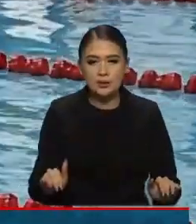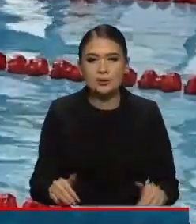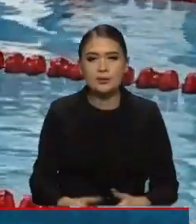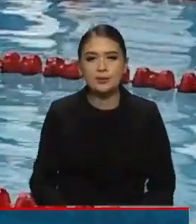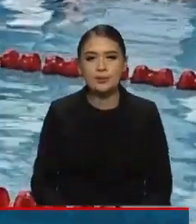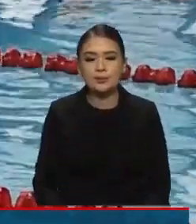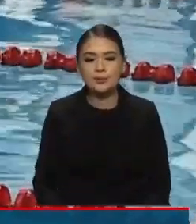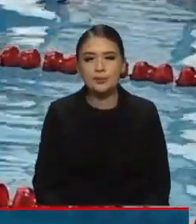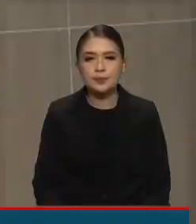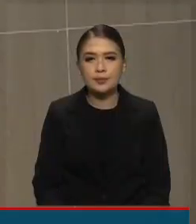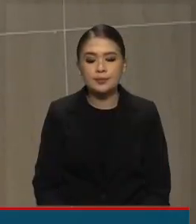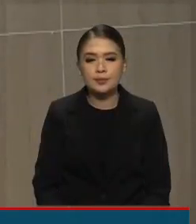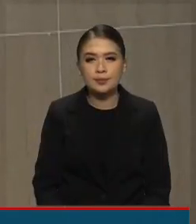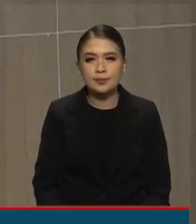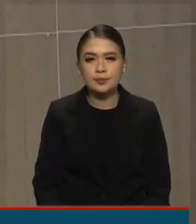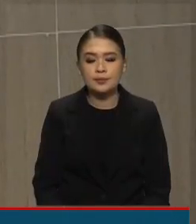подростков.